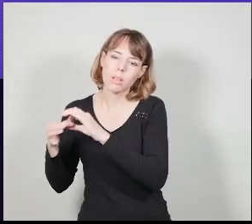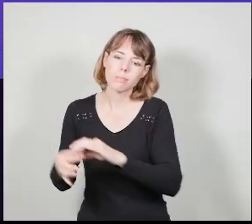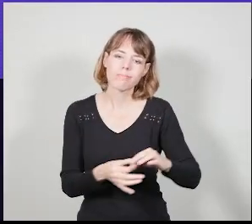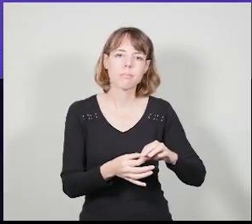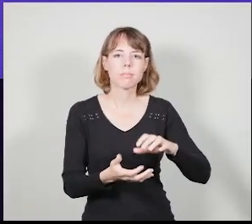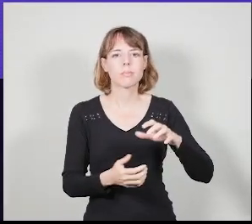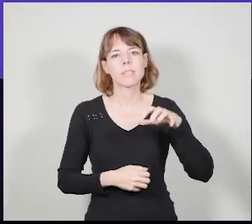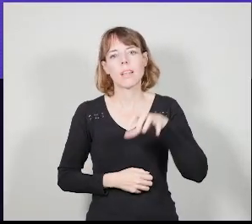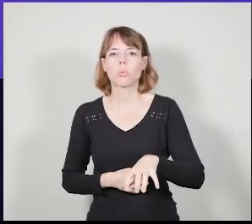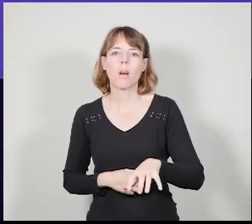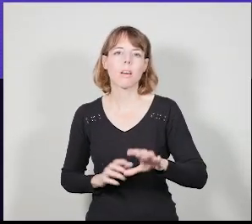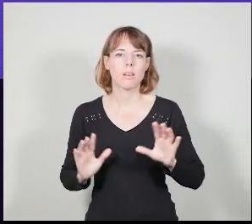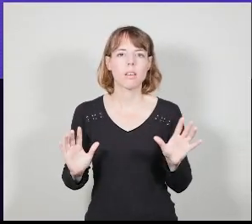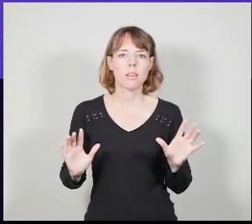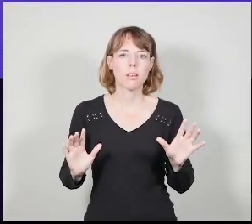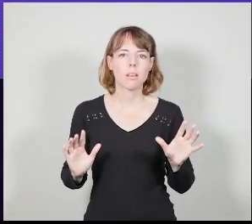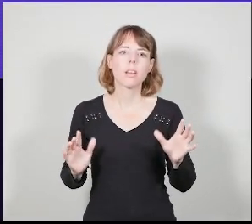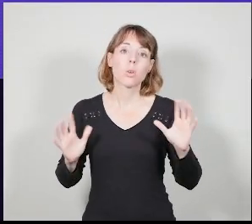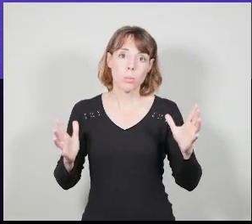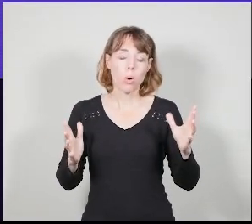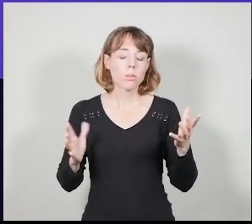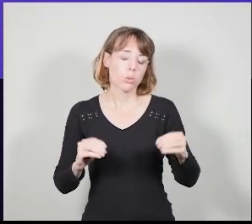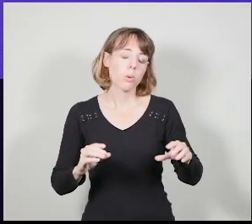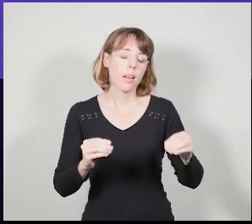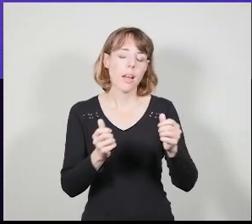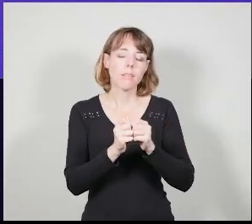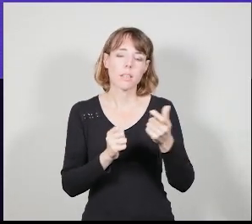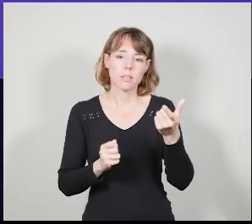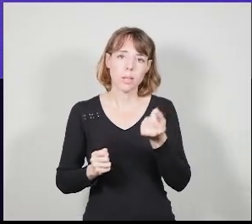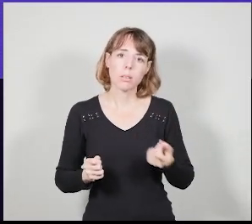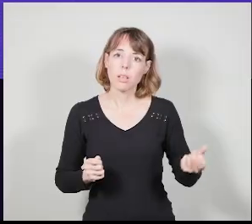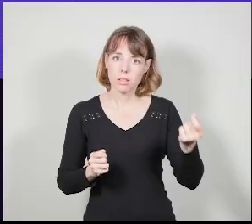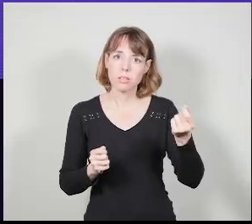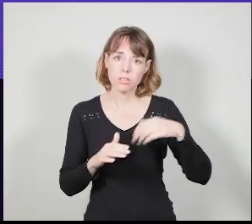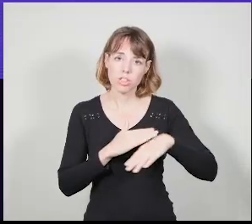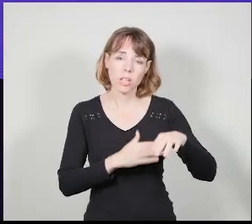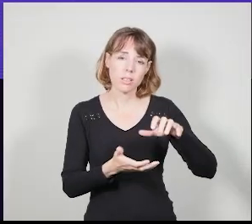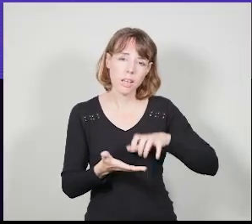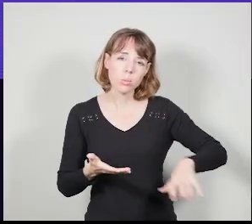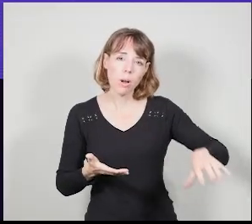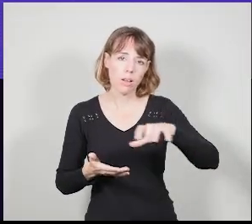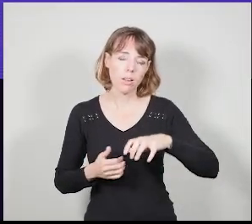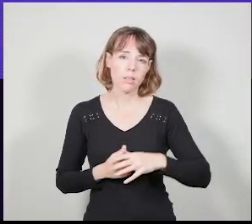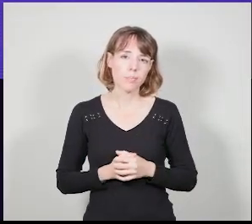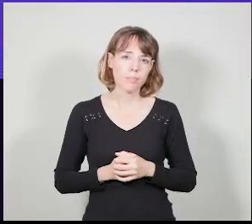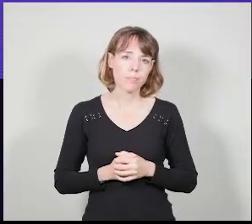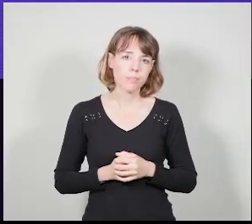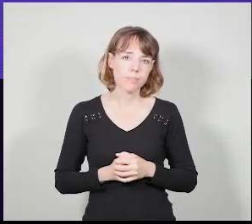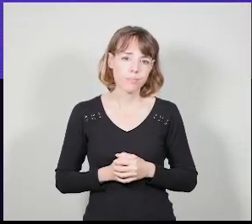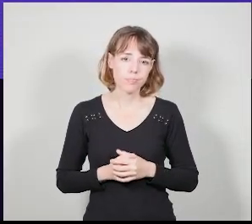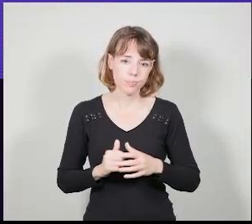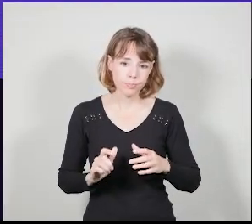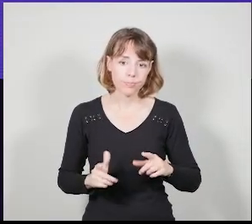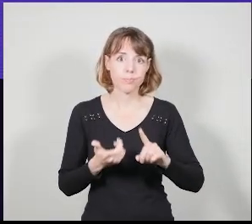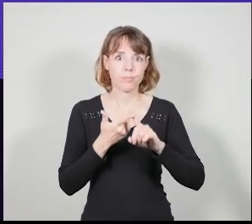un premier temps, ça passe par des partenariats très forts avec les acteurs du territoire. Et dans un deuxième temps, ce qu'on propose dans ce rapport, c'est se diriger